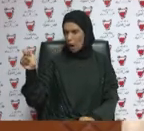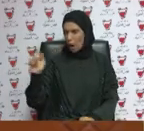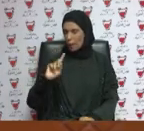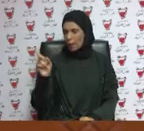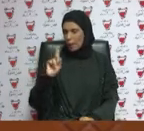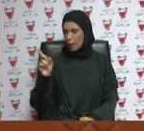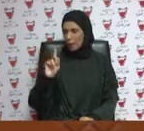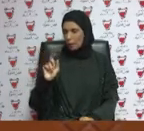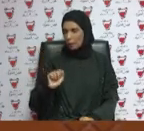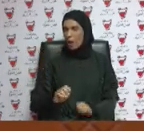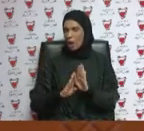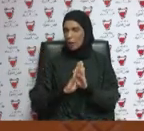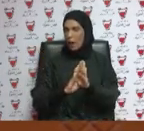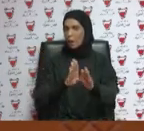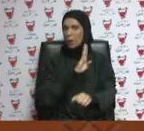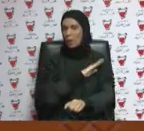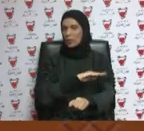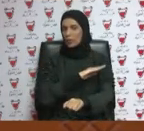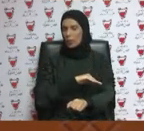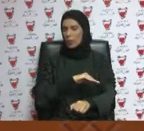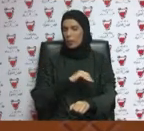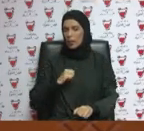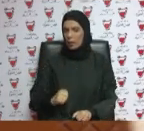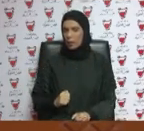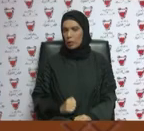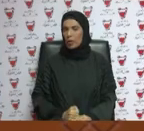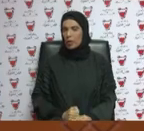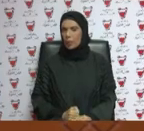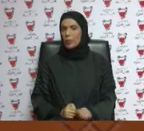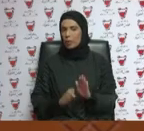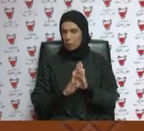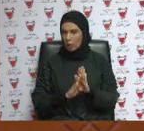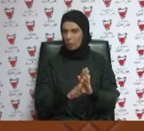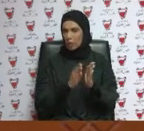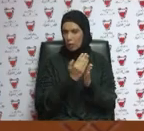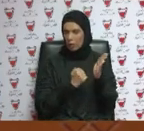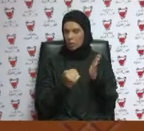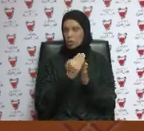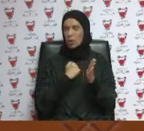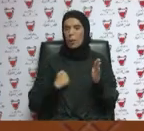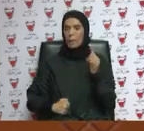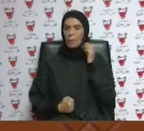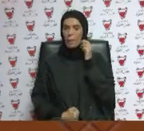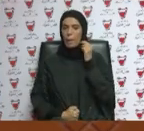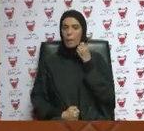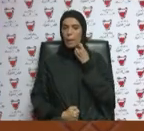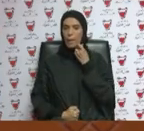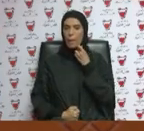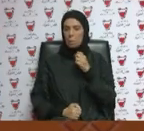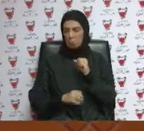أم دعم للموظف البحريني؟ في كلتا الحالتين هو دعم للاقتصاد البحريني